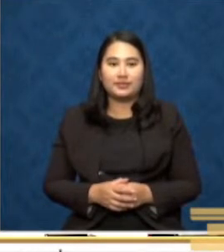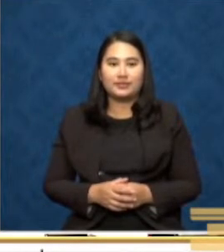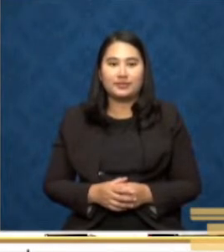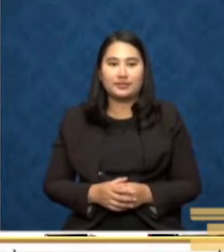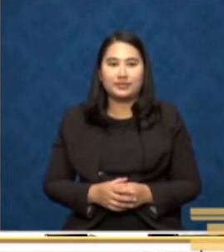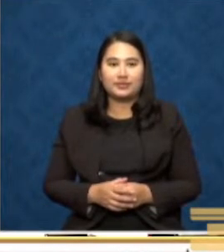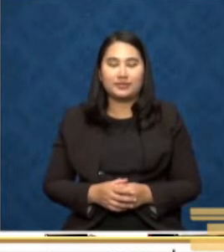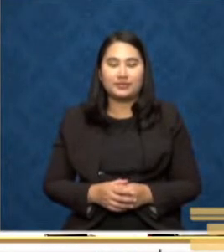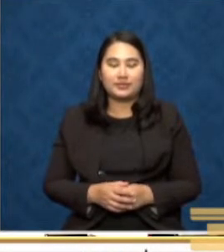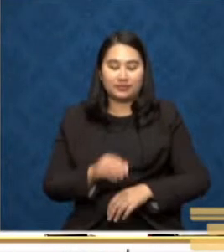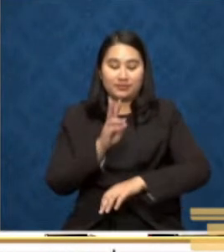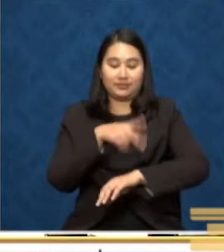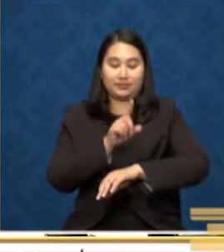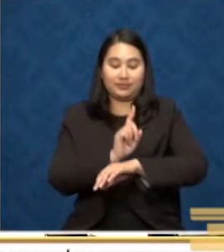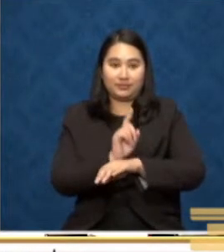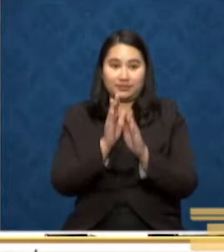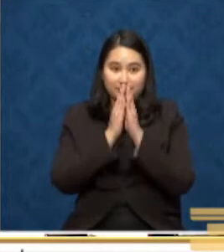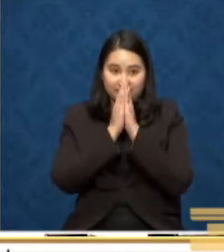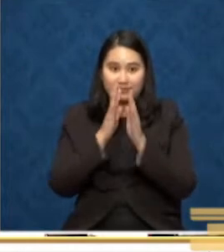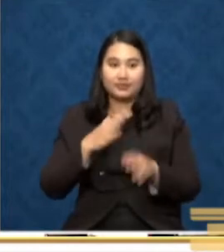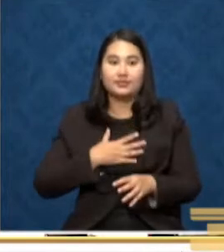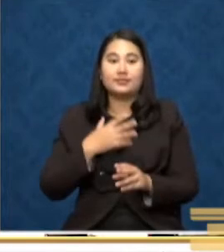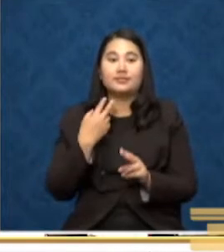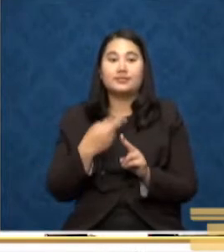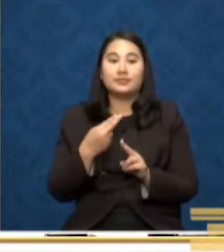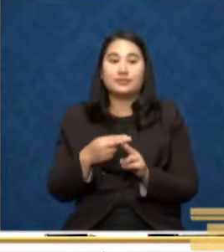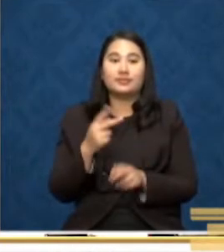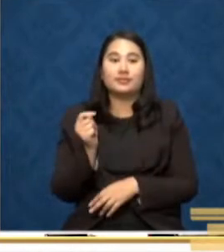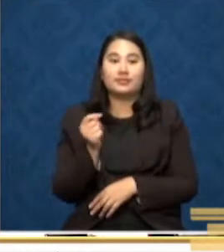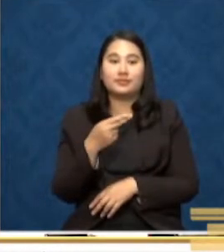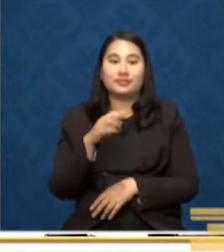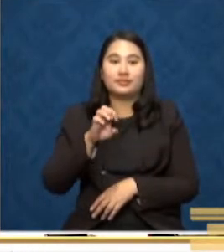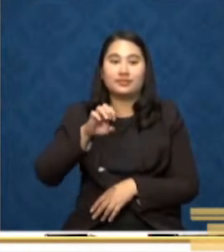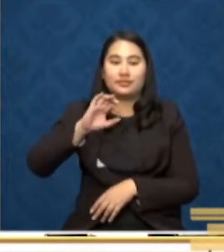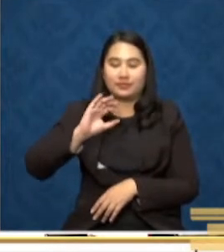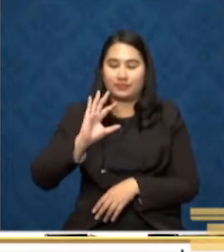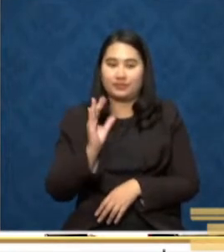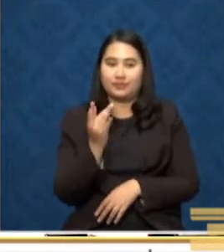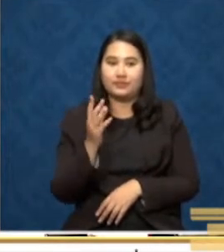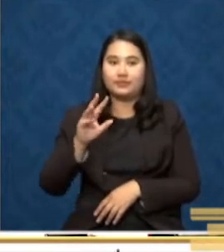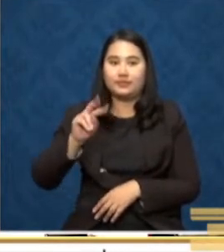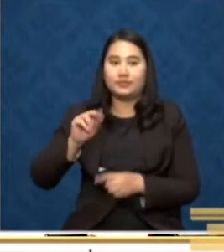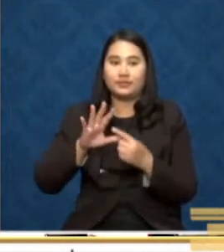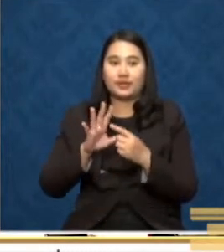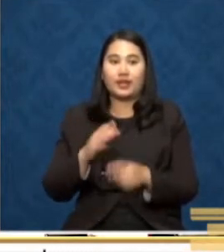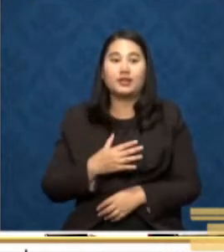กราบเรียนท่านประธานที่เคารพค่ะดิฉันทิศนาชินวันสสแบบแบ่งเขตกรุงเทพมหาน